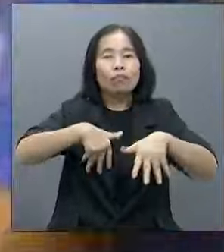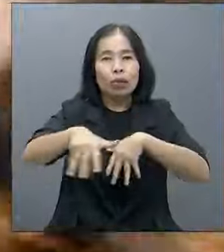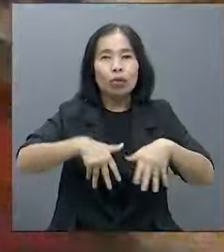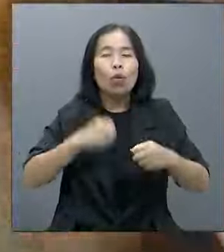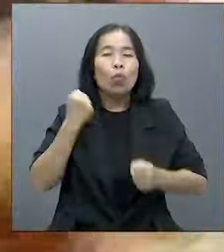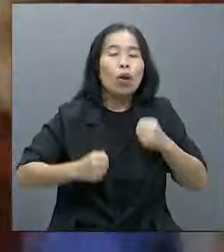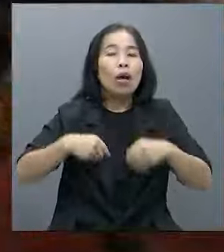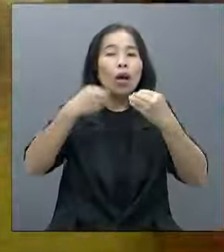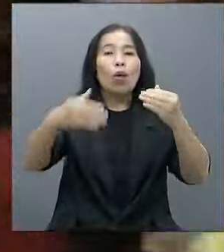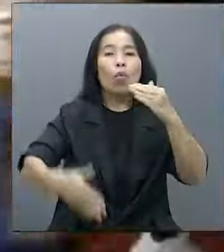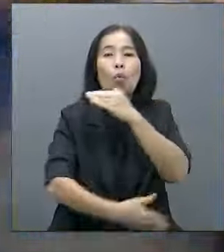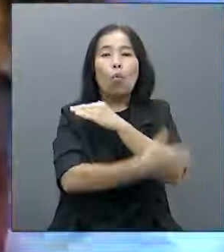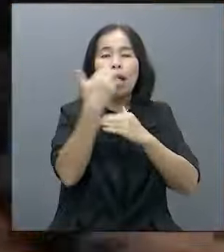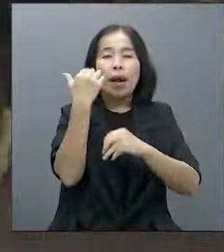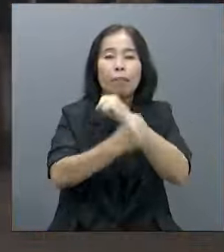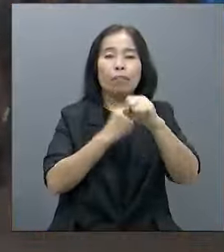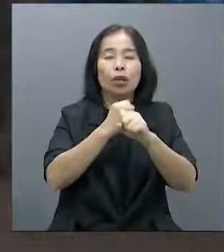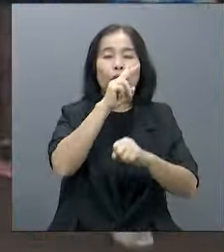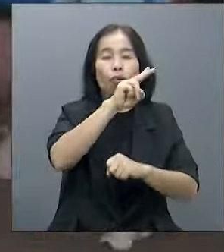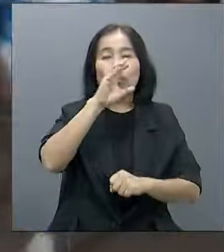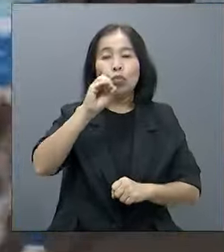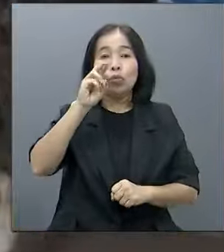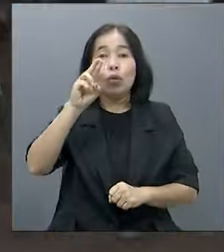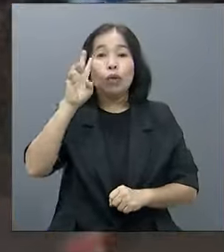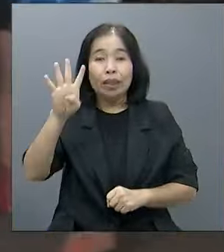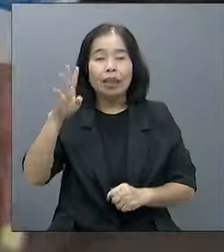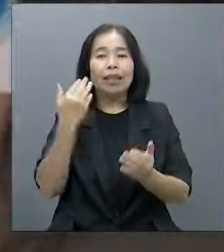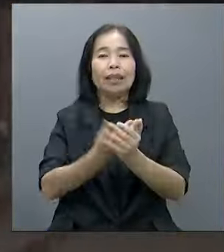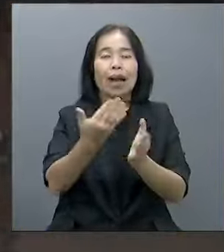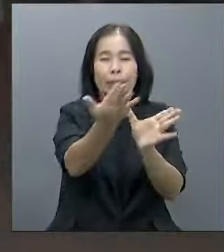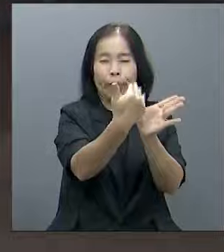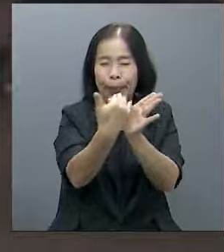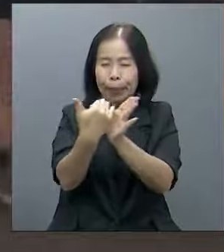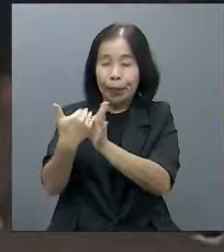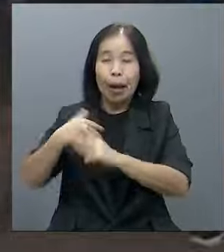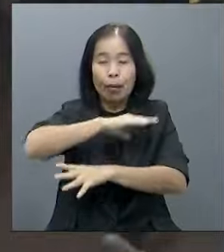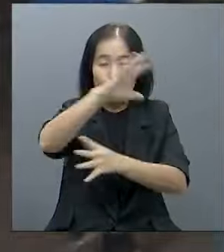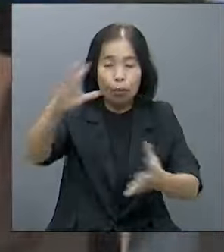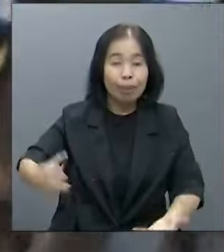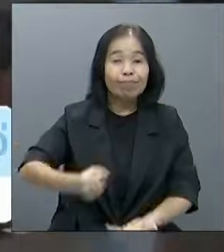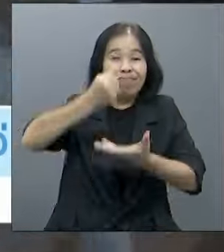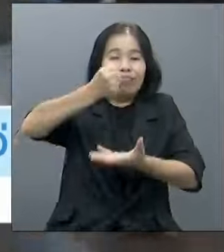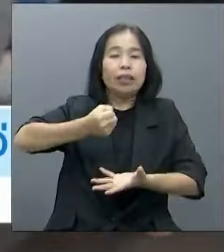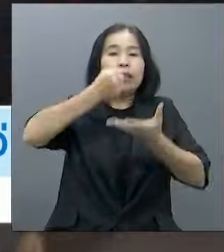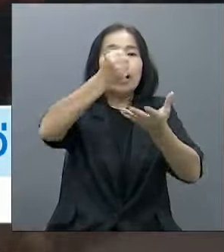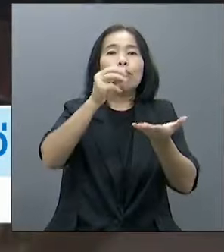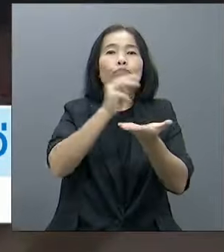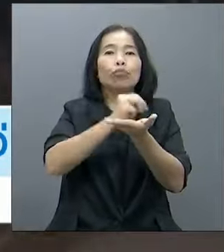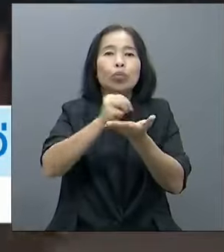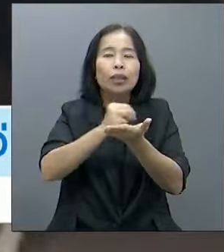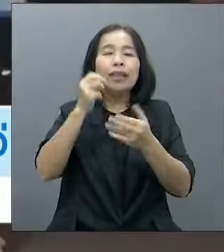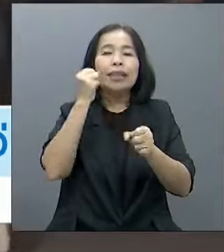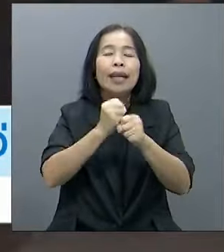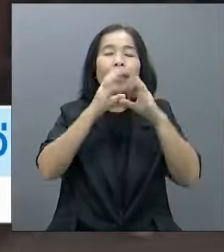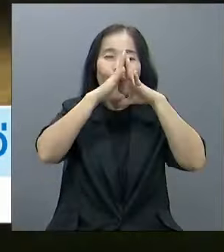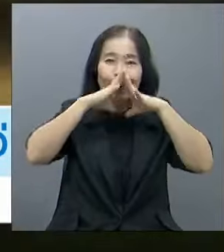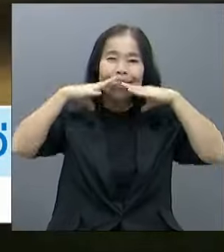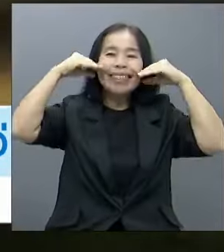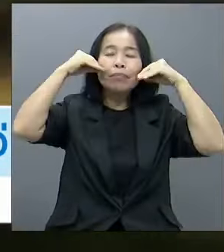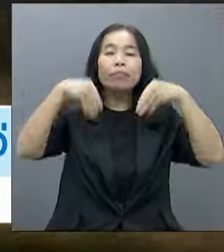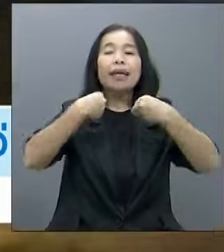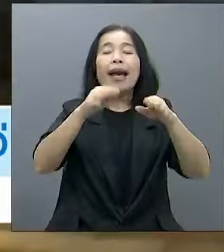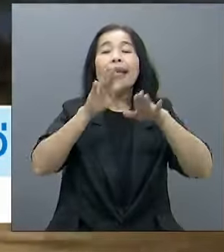าส2024ก็นำรายได้จากค่าสมัครทั้งหมดเลยนะคะมอบให้กับมูลนิธิสร้างรอยยิ้มเพื่อรักษาเด็กปาก